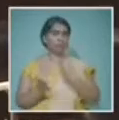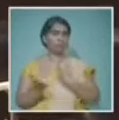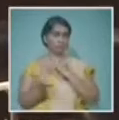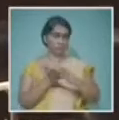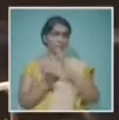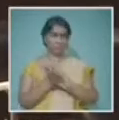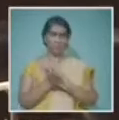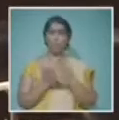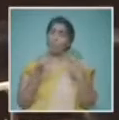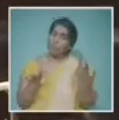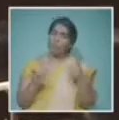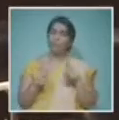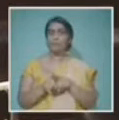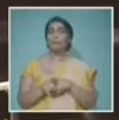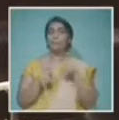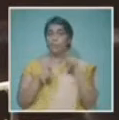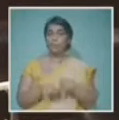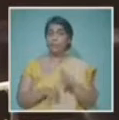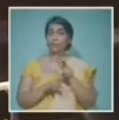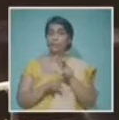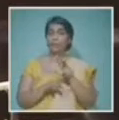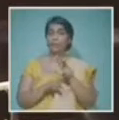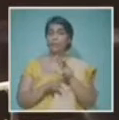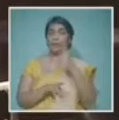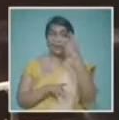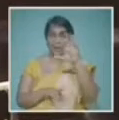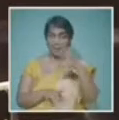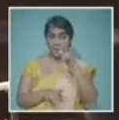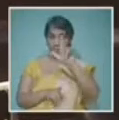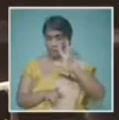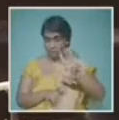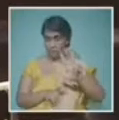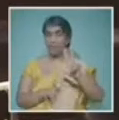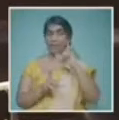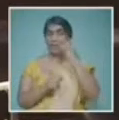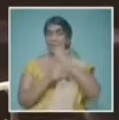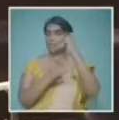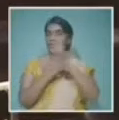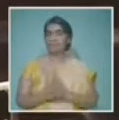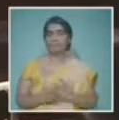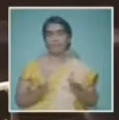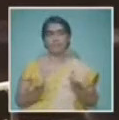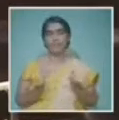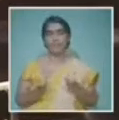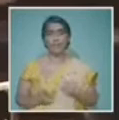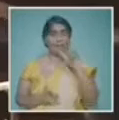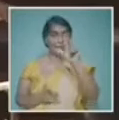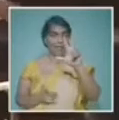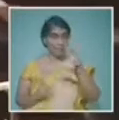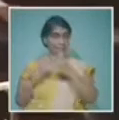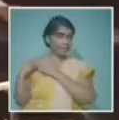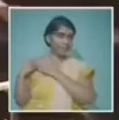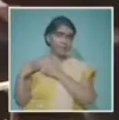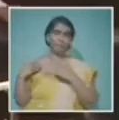අයිති නියෝජනය කරන්න හෝ මේ 18 වෙනි 1978 ආණ්ඩුක්‍රම ව්‍යවස්ථාව සමත් වීනේ. 78 සිට මේ